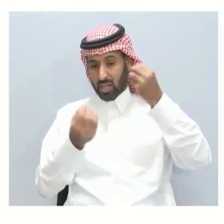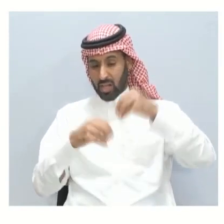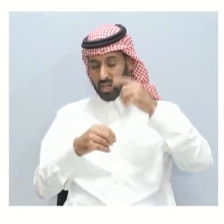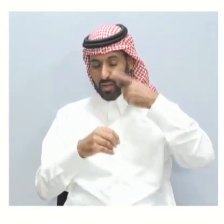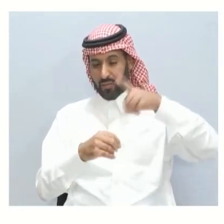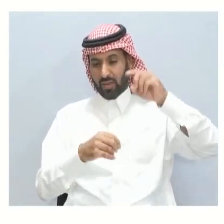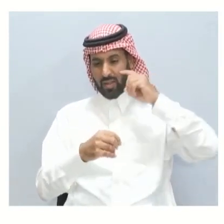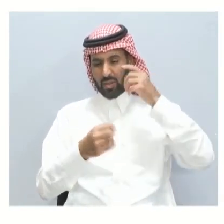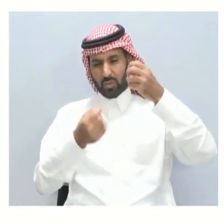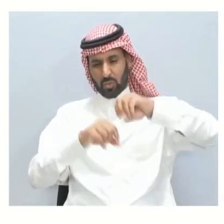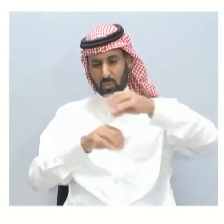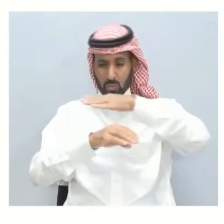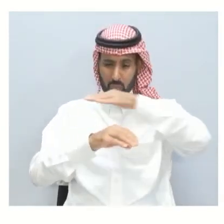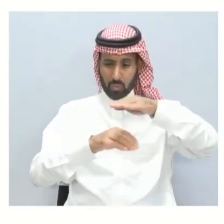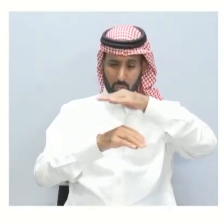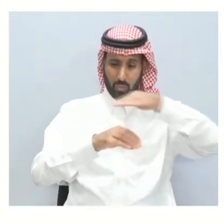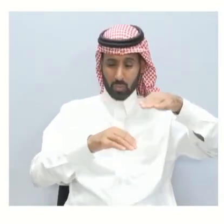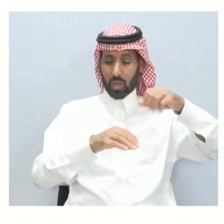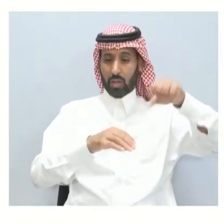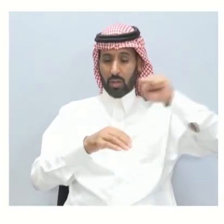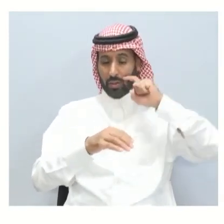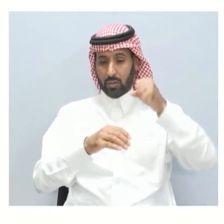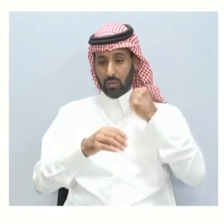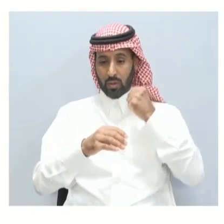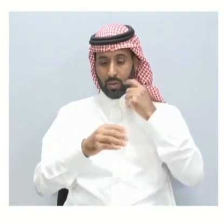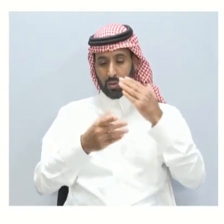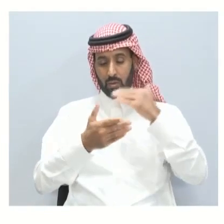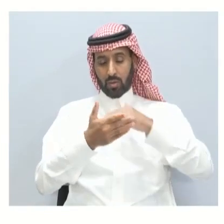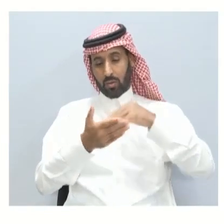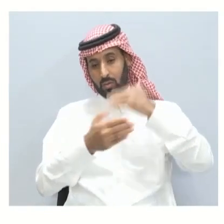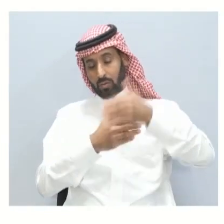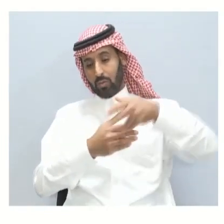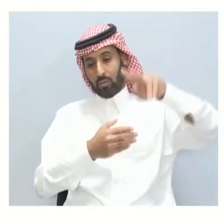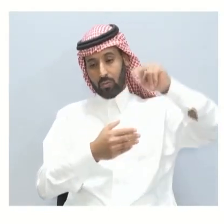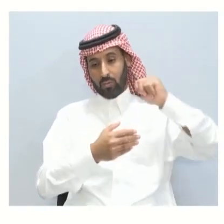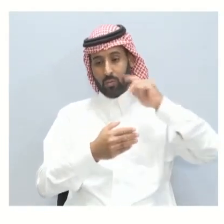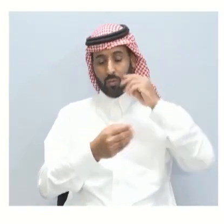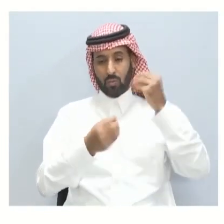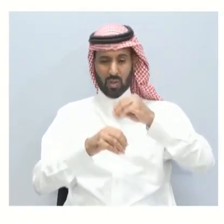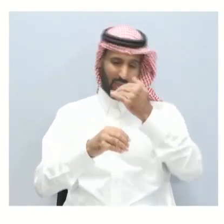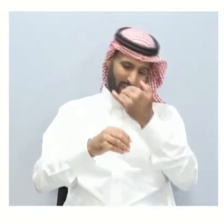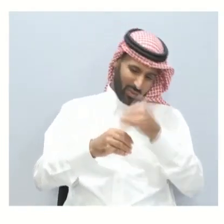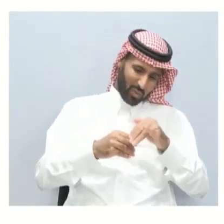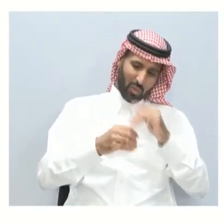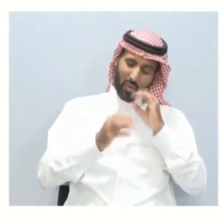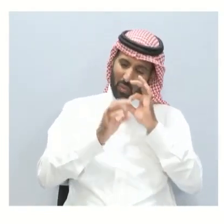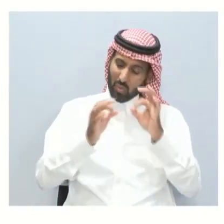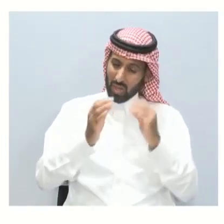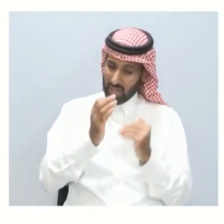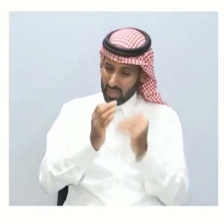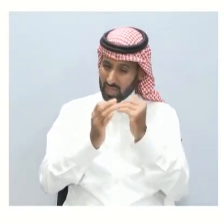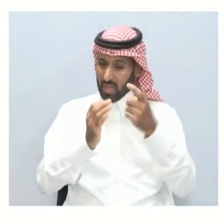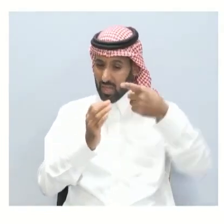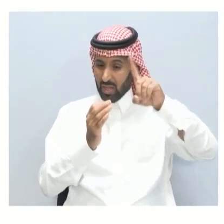تتميز بامتلاء كلي للمستوى الفرعي اس من مستوى الطاقه ان تتميز بامتلاء جزئي او كلي للمستوى